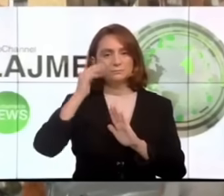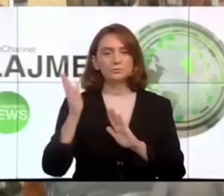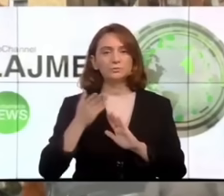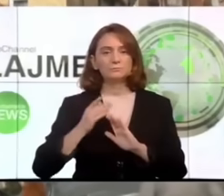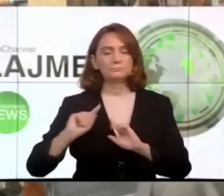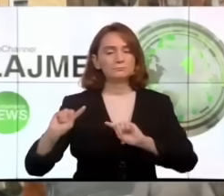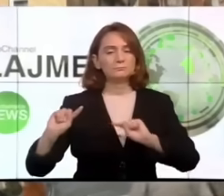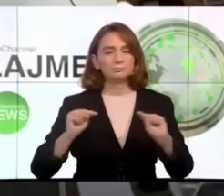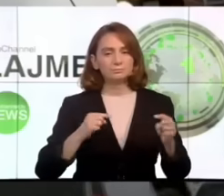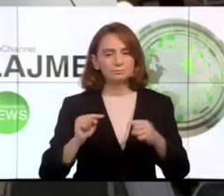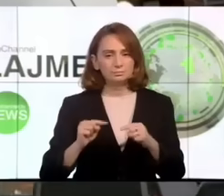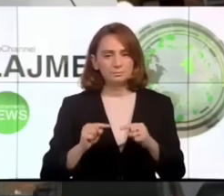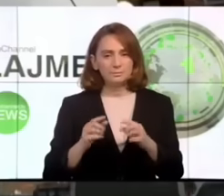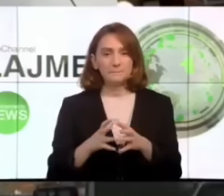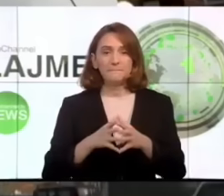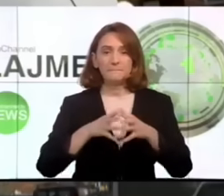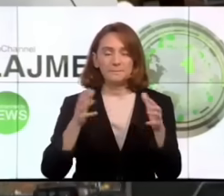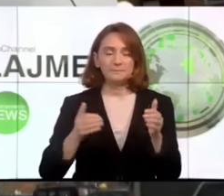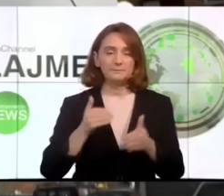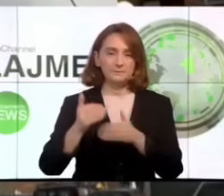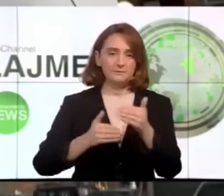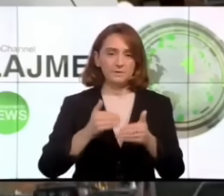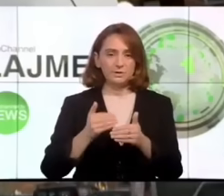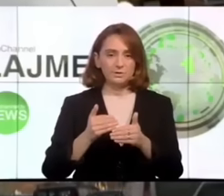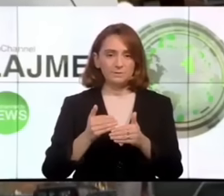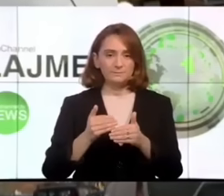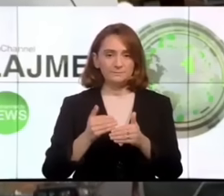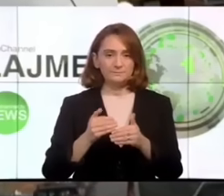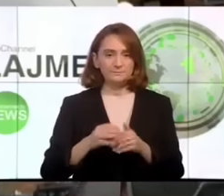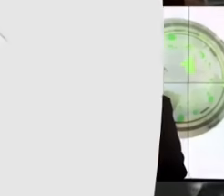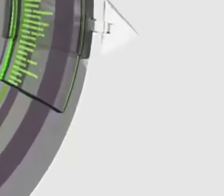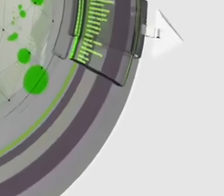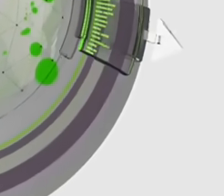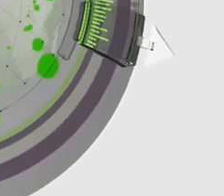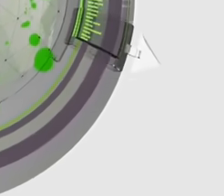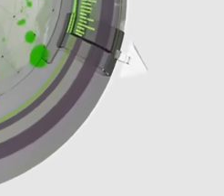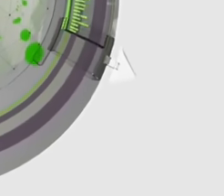Prishtina i konsideron të paligjshme dhe jo kushtetuese.